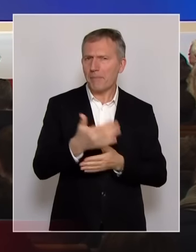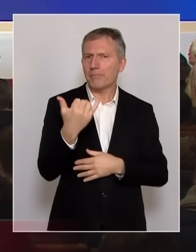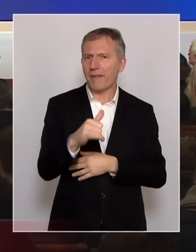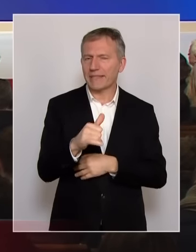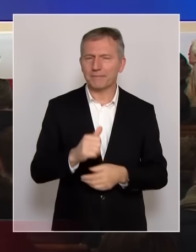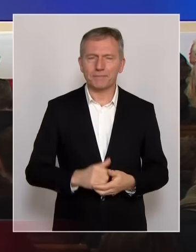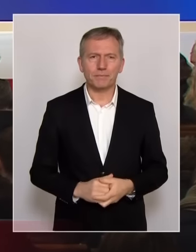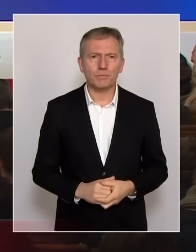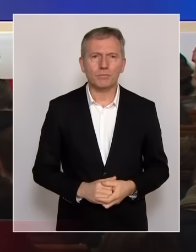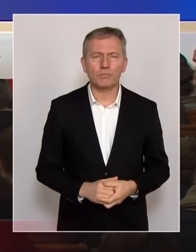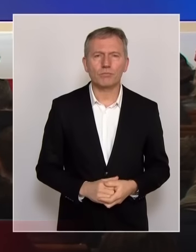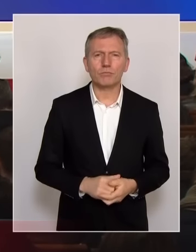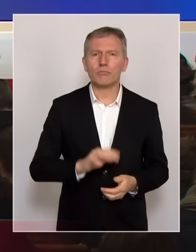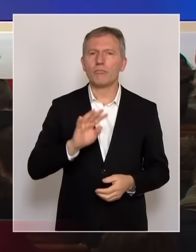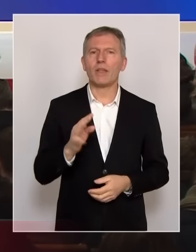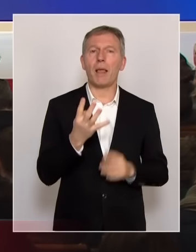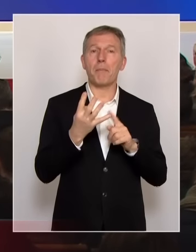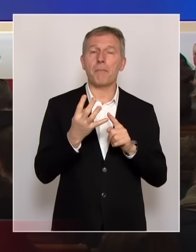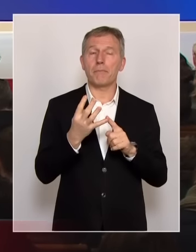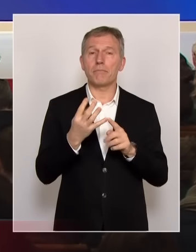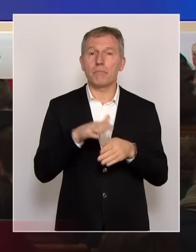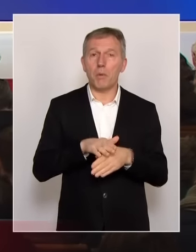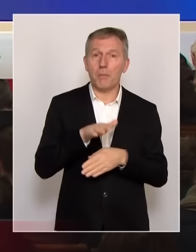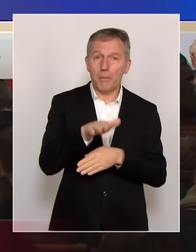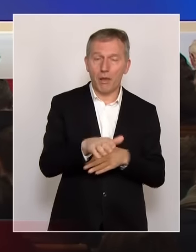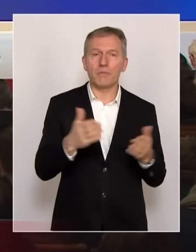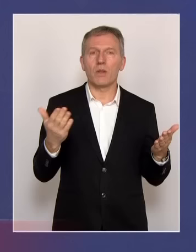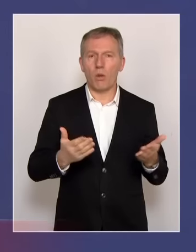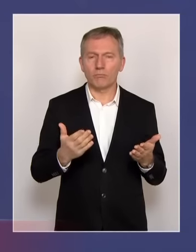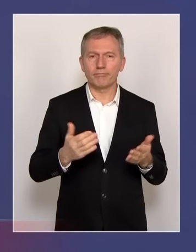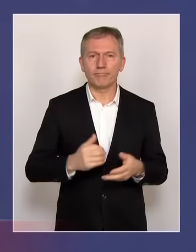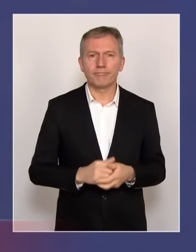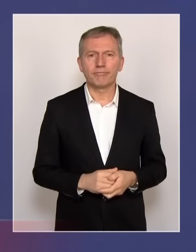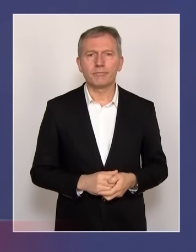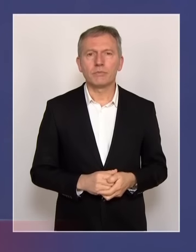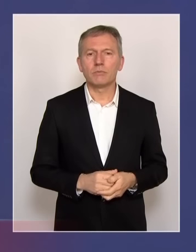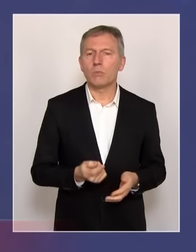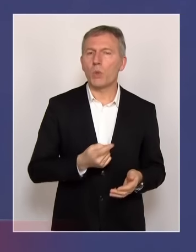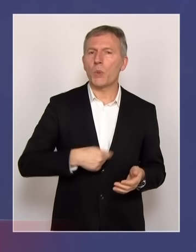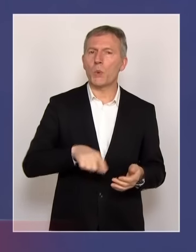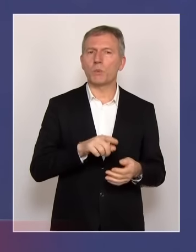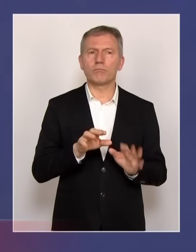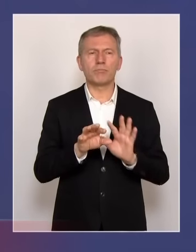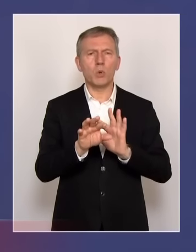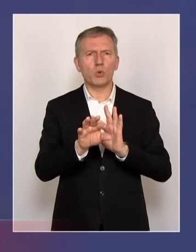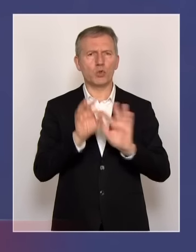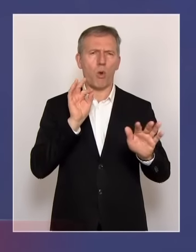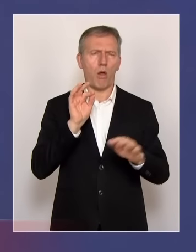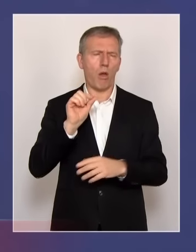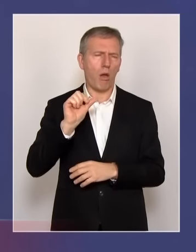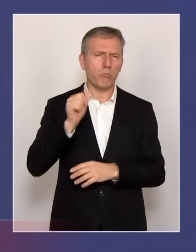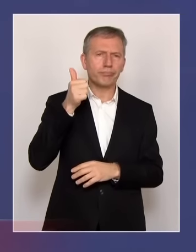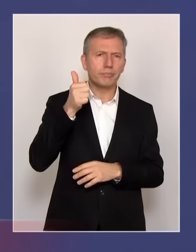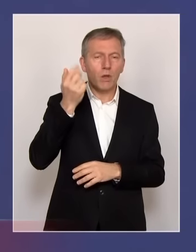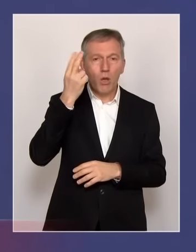Le 4e pas décisif des dernières années, c'est que nous avons fait le choix fondamental, et je crois unique,